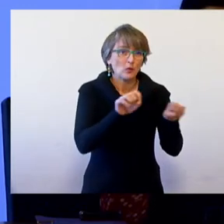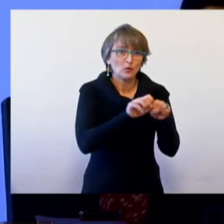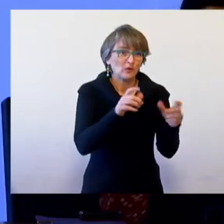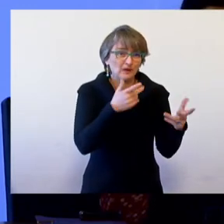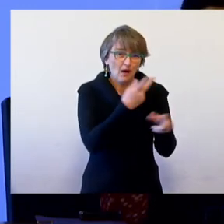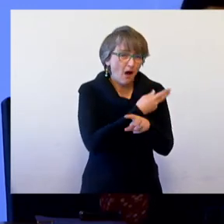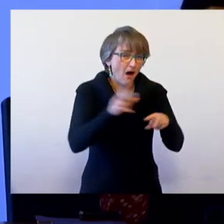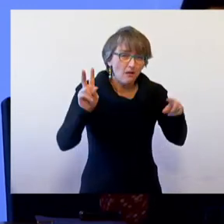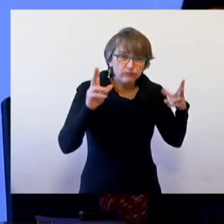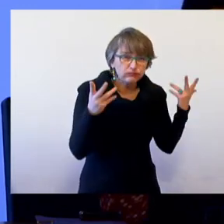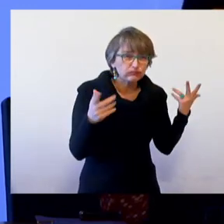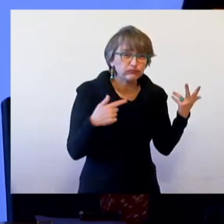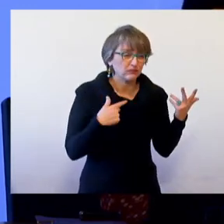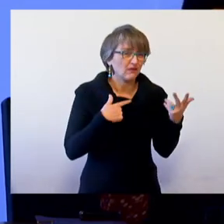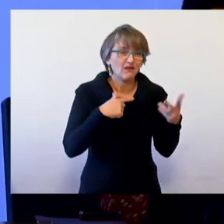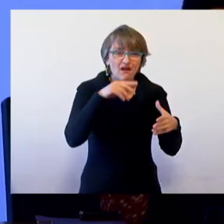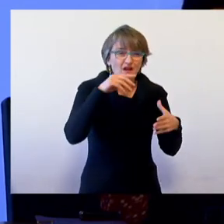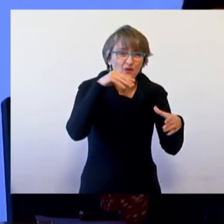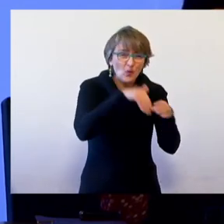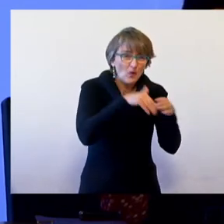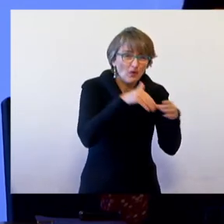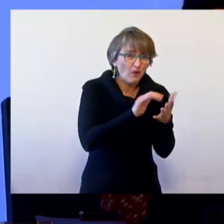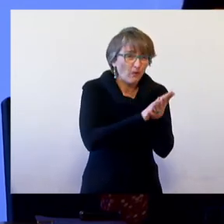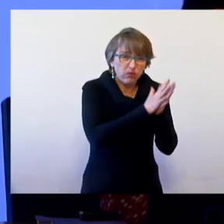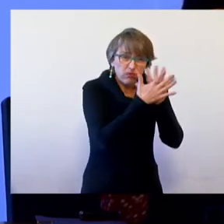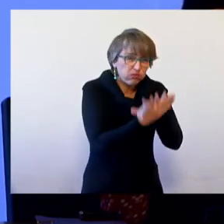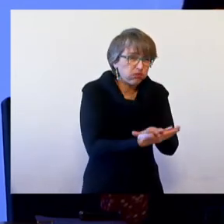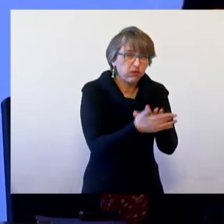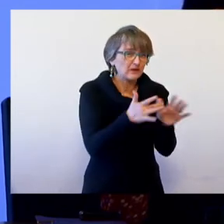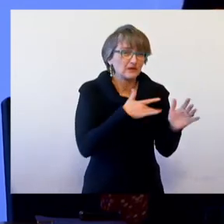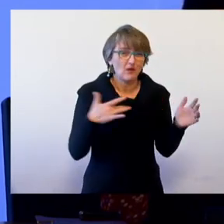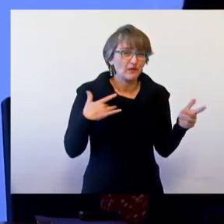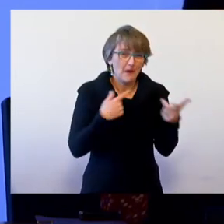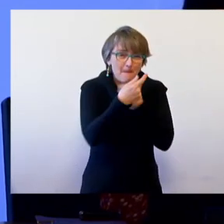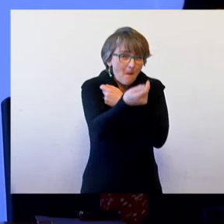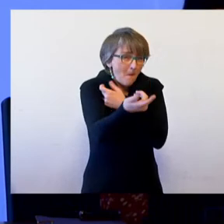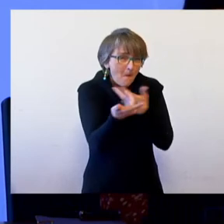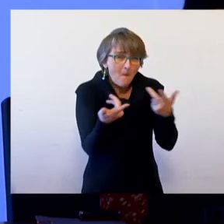dangereux par usage de pesticides, etc. Enfin bref, des trucs produits